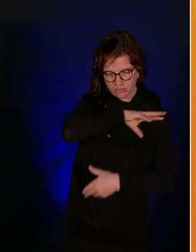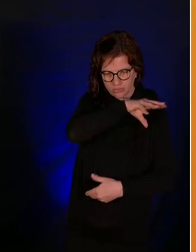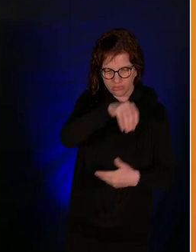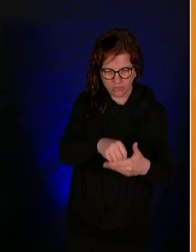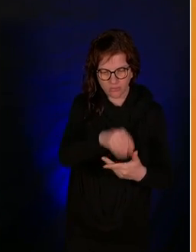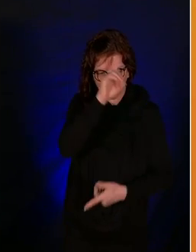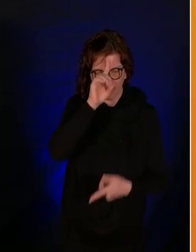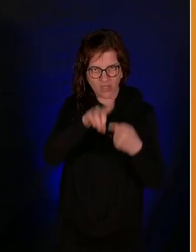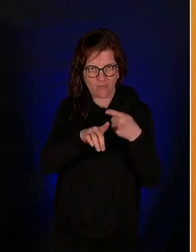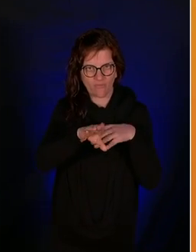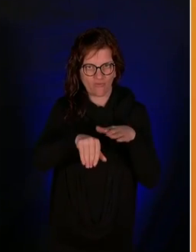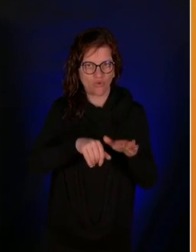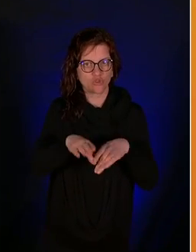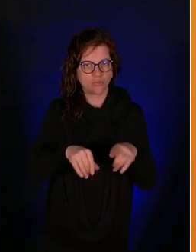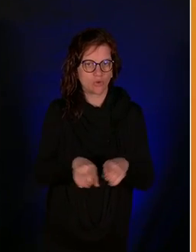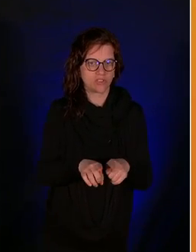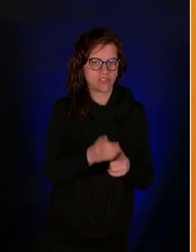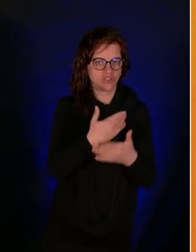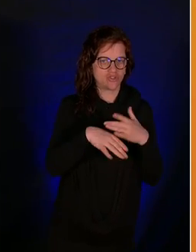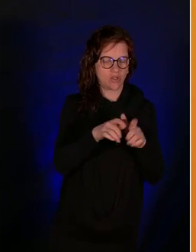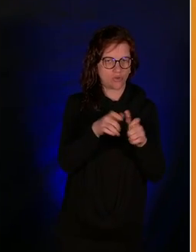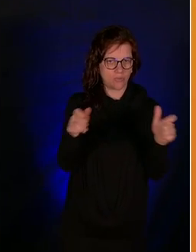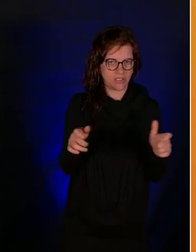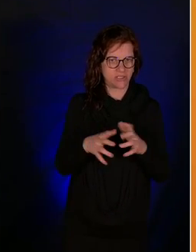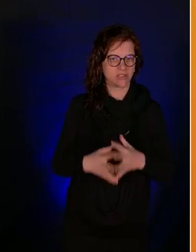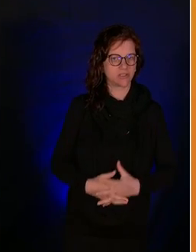dans le fonctionnement et dans les entreprises.